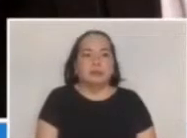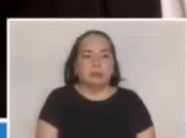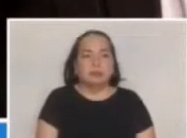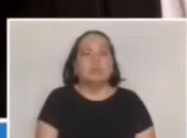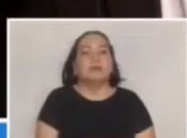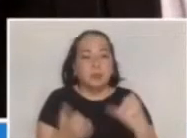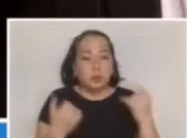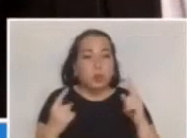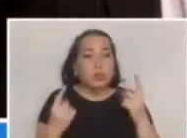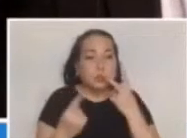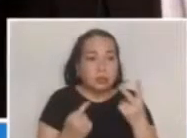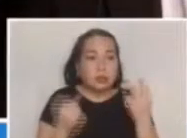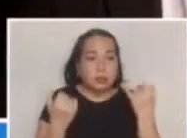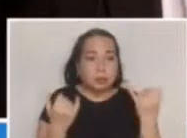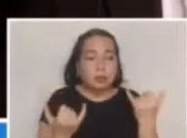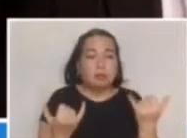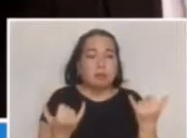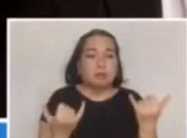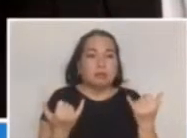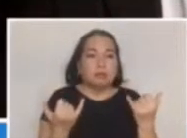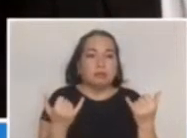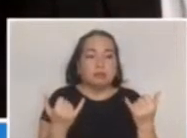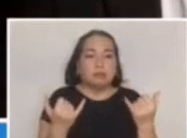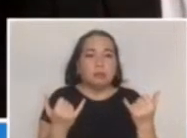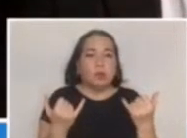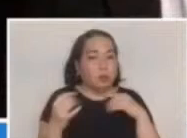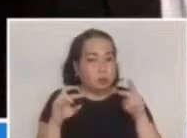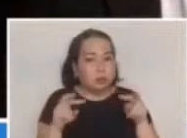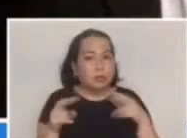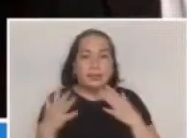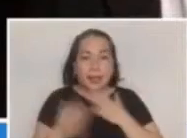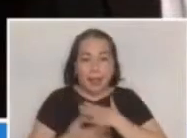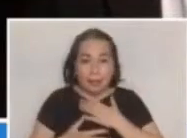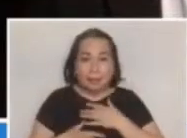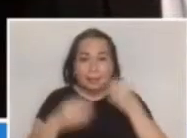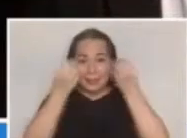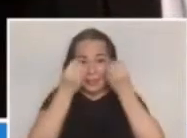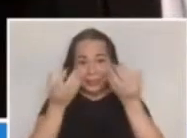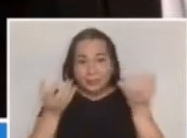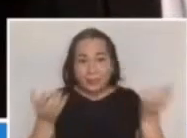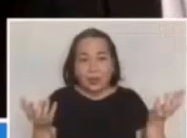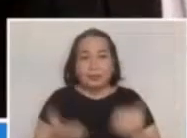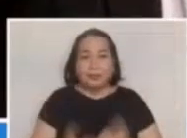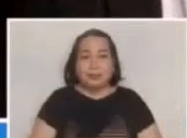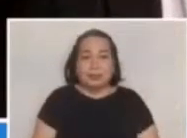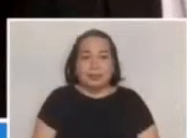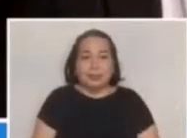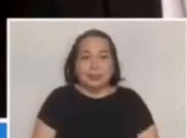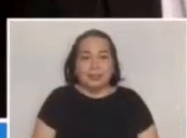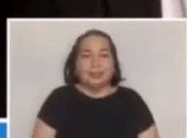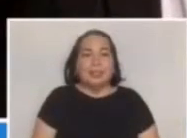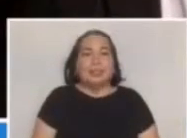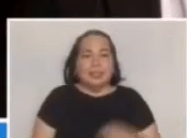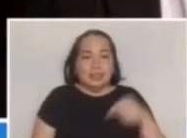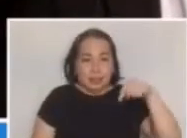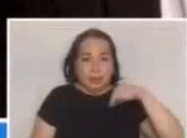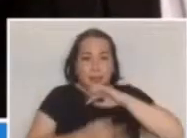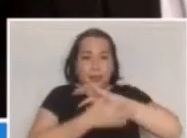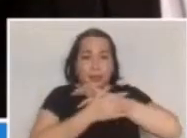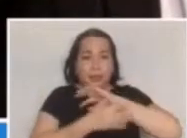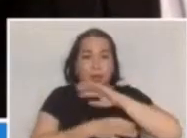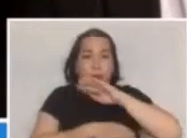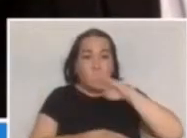ng severe or unstable, mild, acute respiratory disorders. Wala naman. Merong